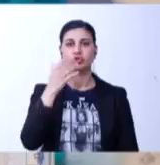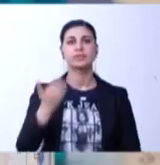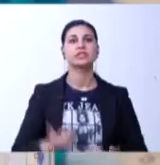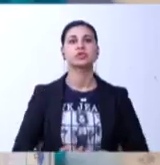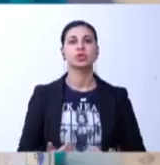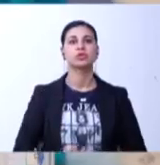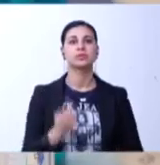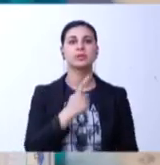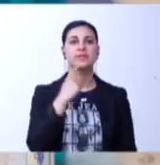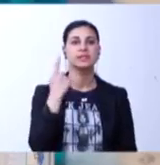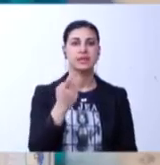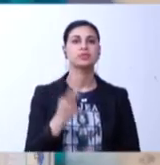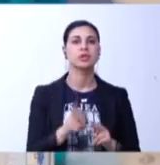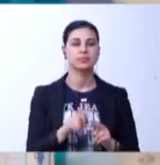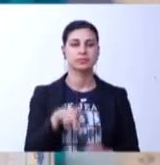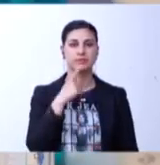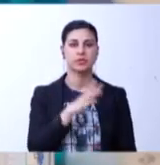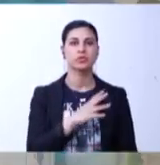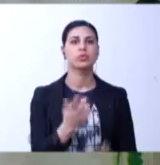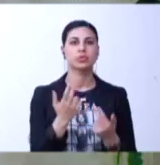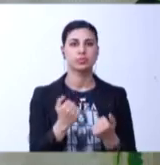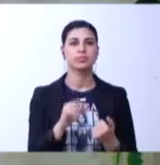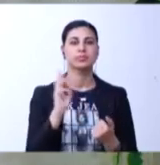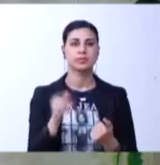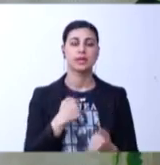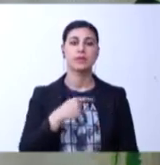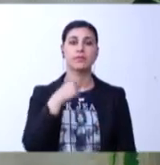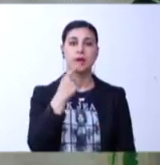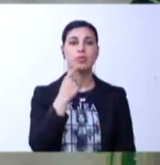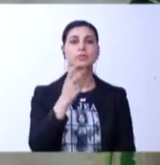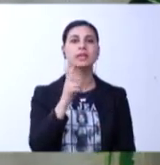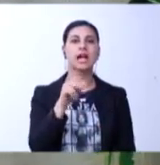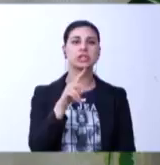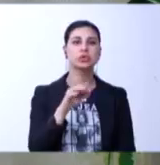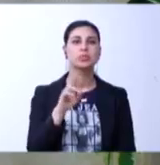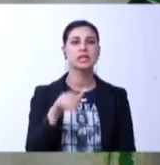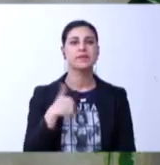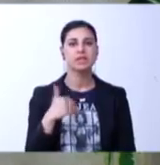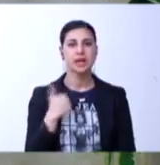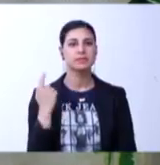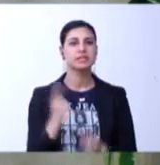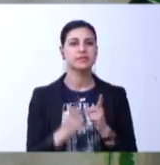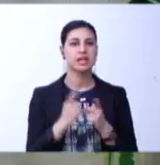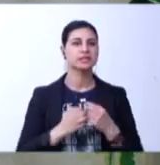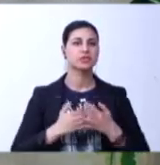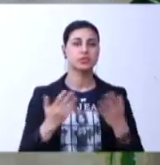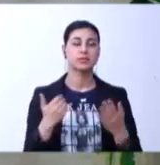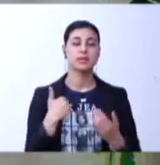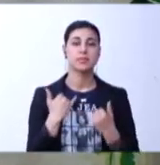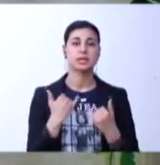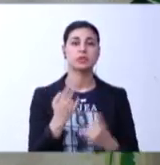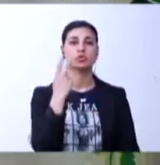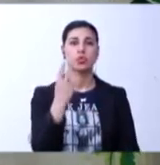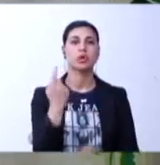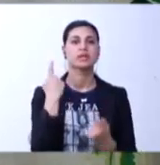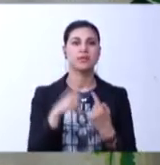სიცოცხლის პირველ წლებში, თქვენ ამას ხაზი გაუსვით, ნინო, და ხას უსვამთ ხოლმე კალციუმის, დ ვიტამინის სვლას და ასე შემდეგ. დღეს მე